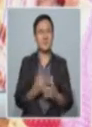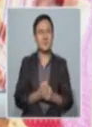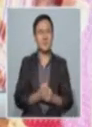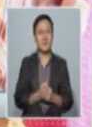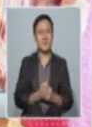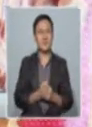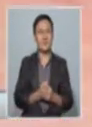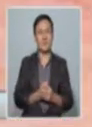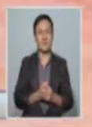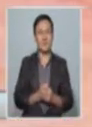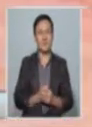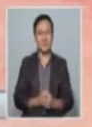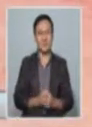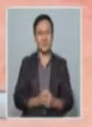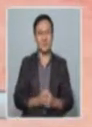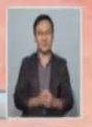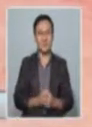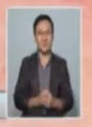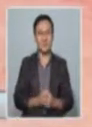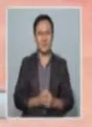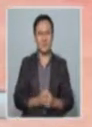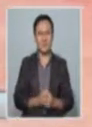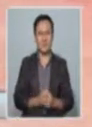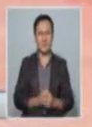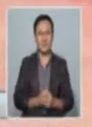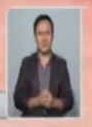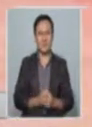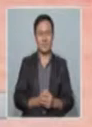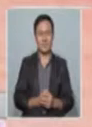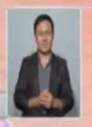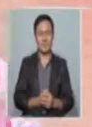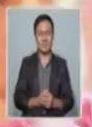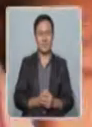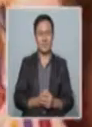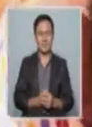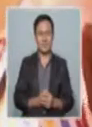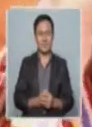อ้ได้แล้วหัวมาขนาดนี้โอ้